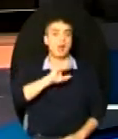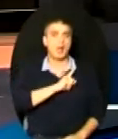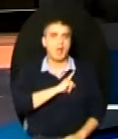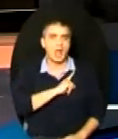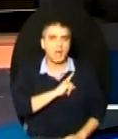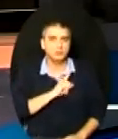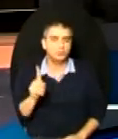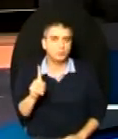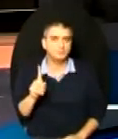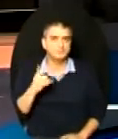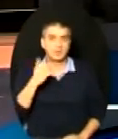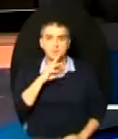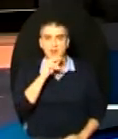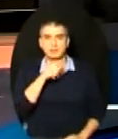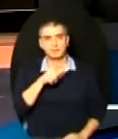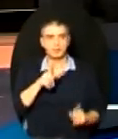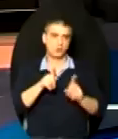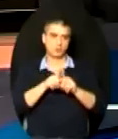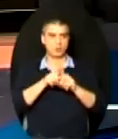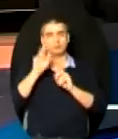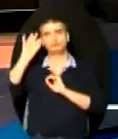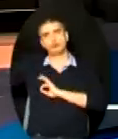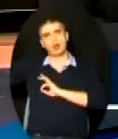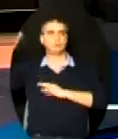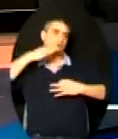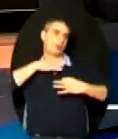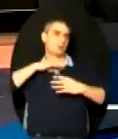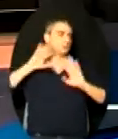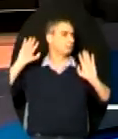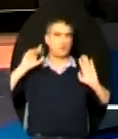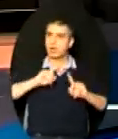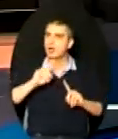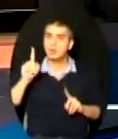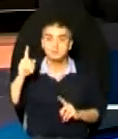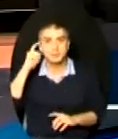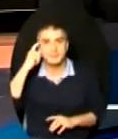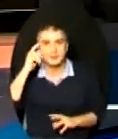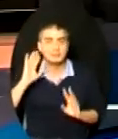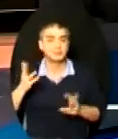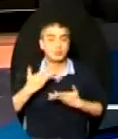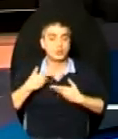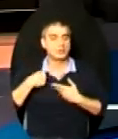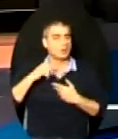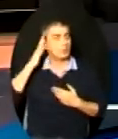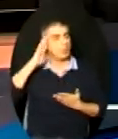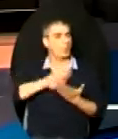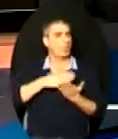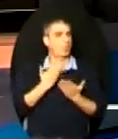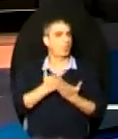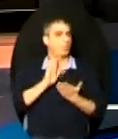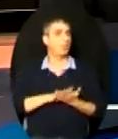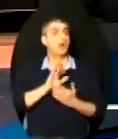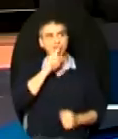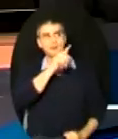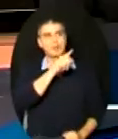אסור לנו היום לדבר במושגים של זה שלהם אסתר פנים. לא, זה מדאיג אותי, זה גורם לנו לא לישון בלילה, וגם